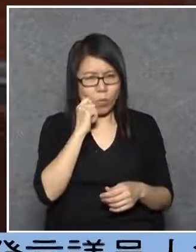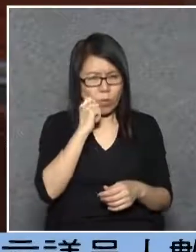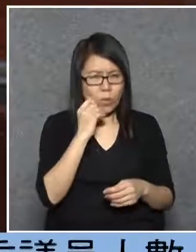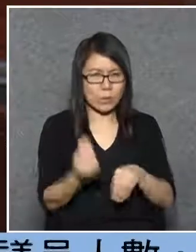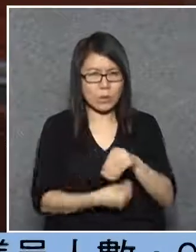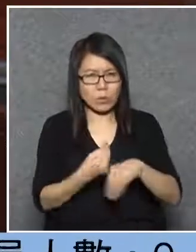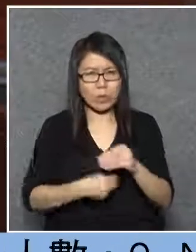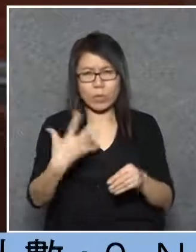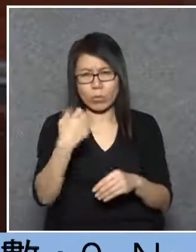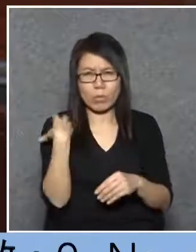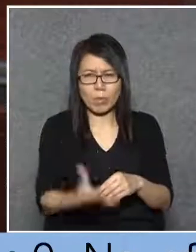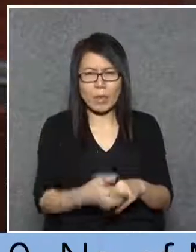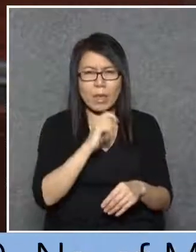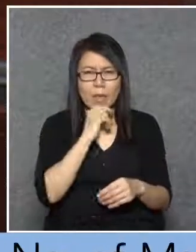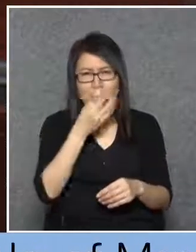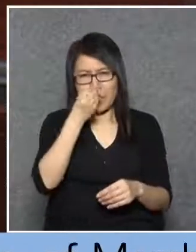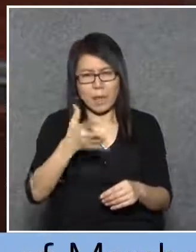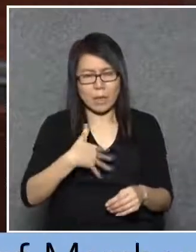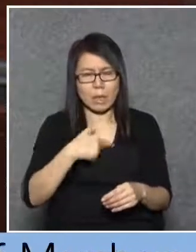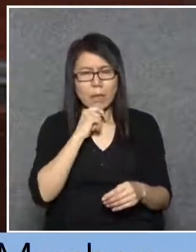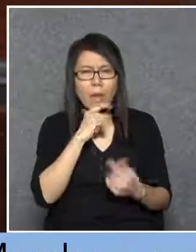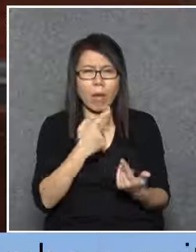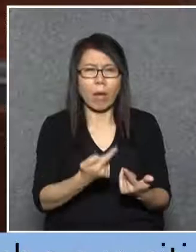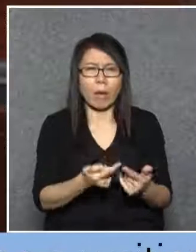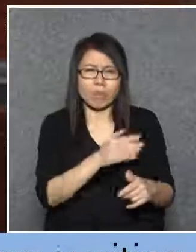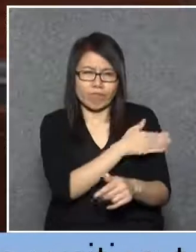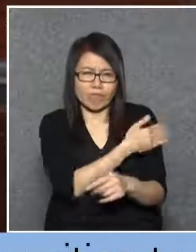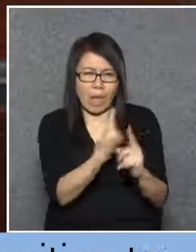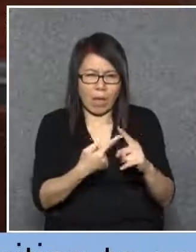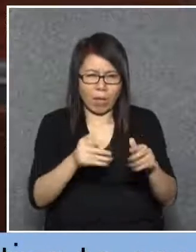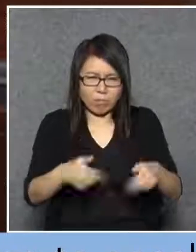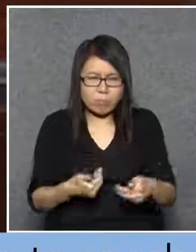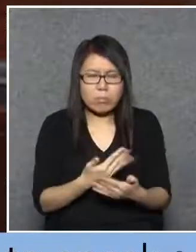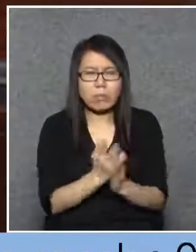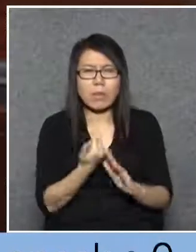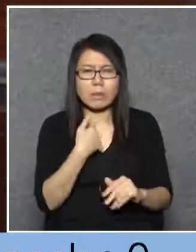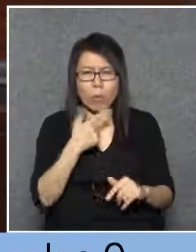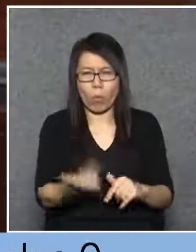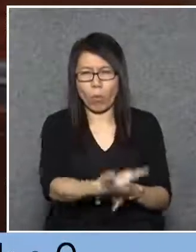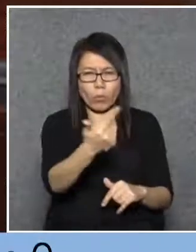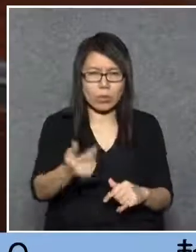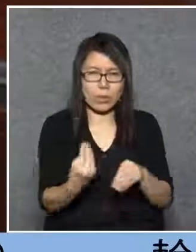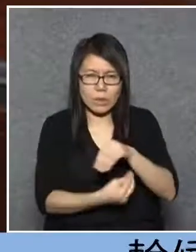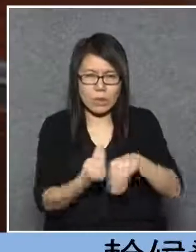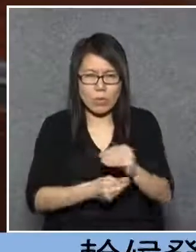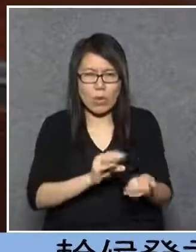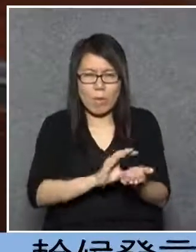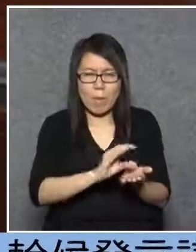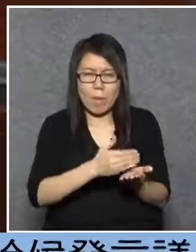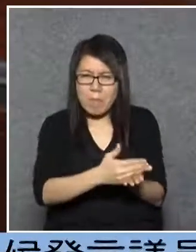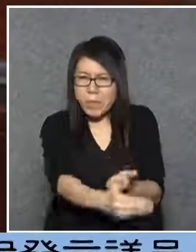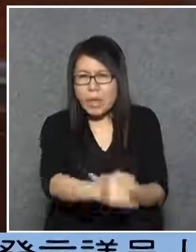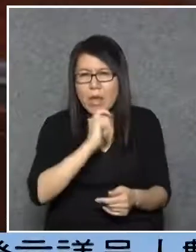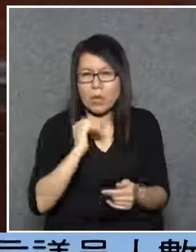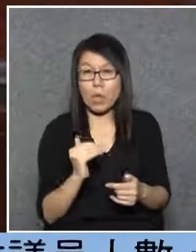源的權力，犧牲前線人員的利益，而把大部分你的資源用於提高高級